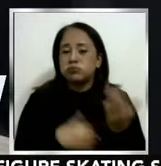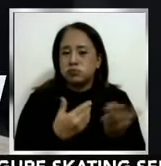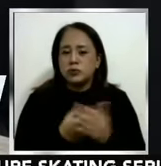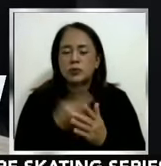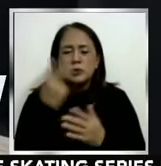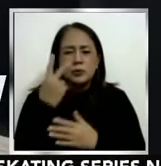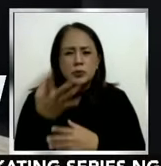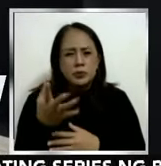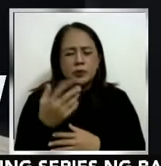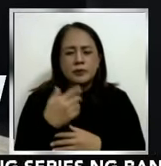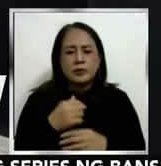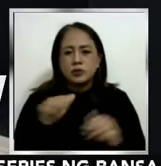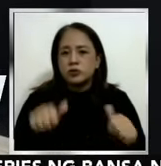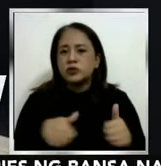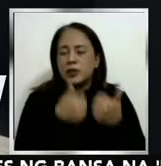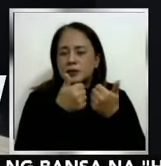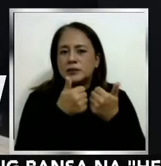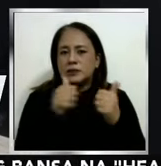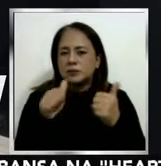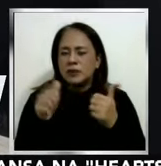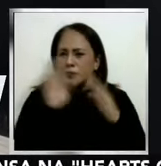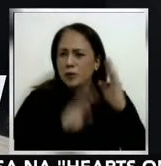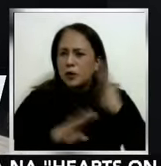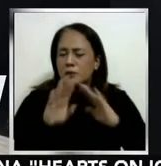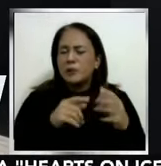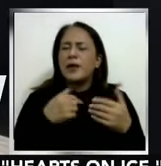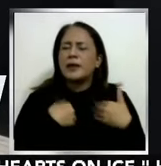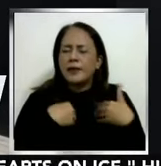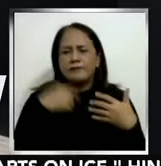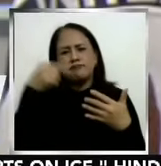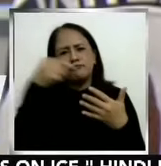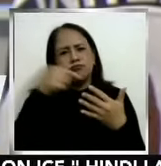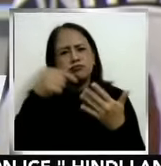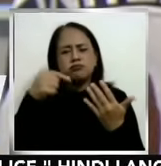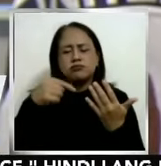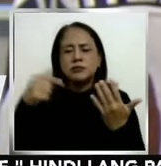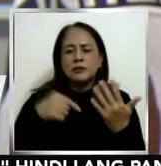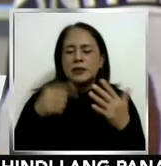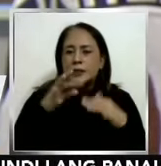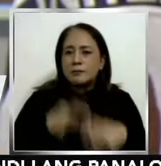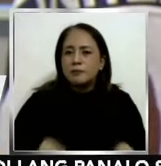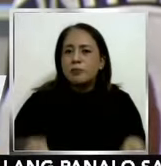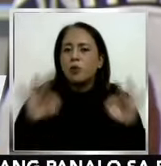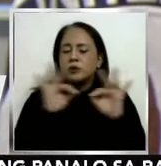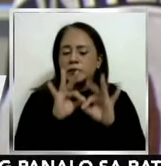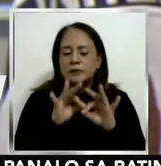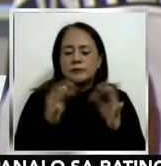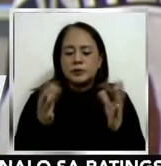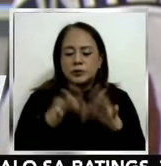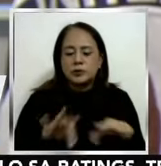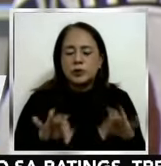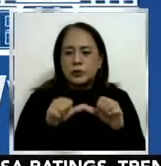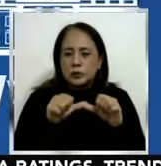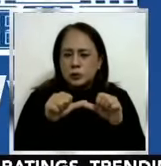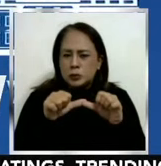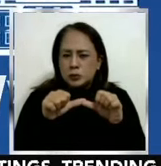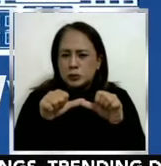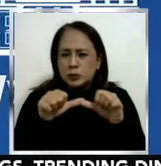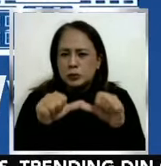it, in a number of important and in some ways destabilizing and dangerous